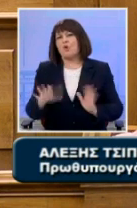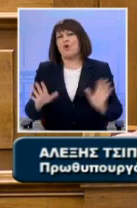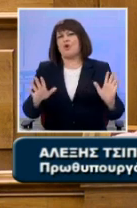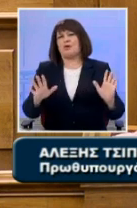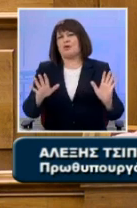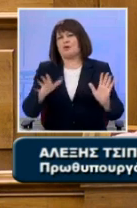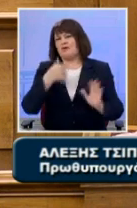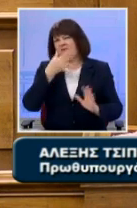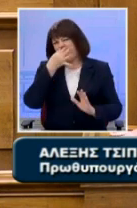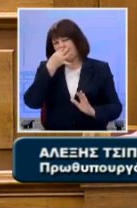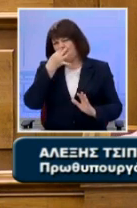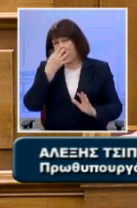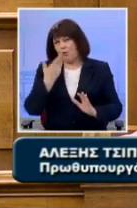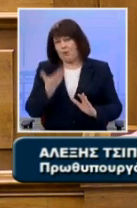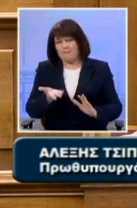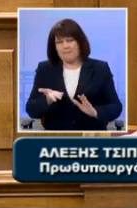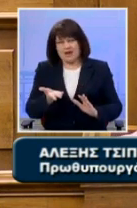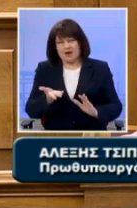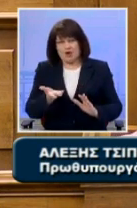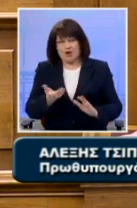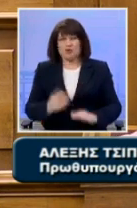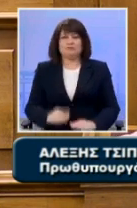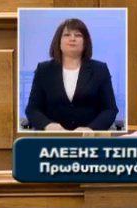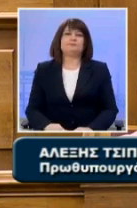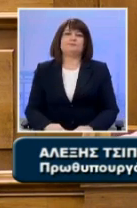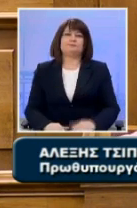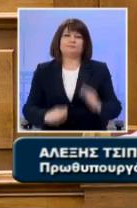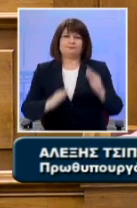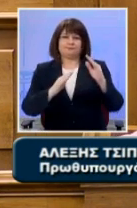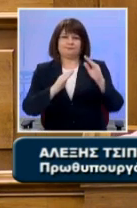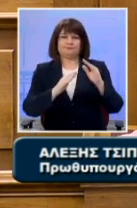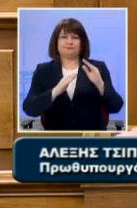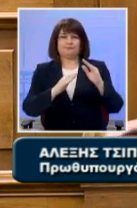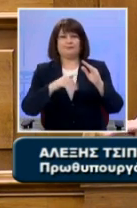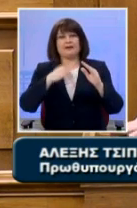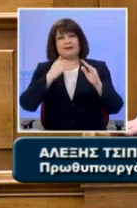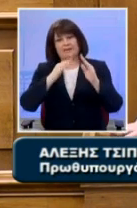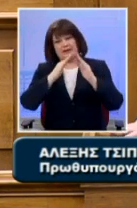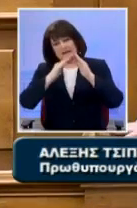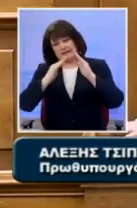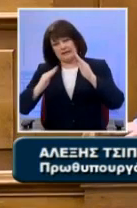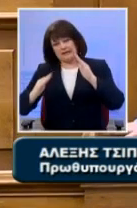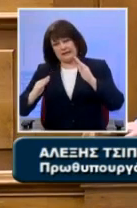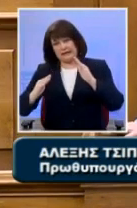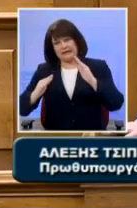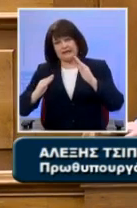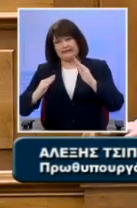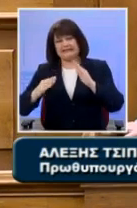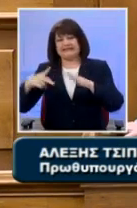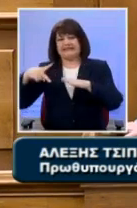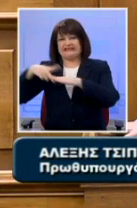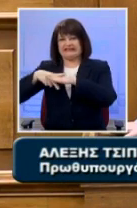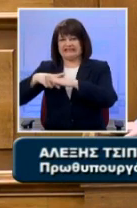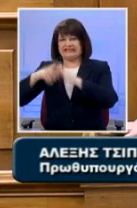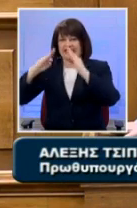στην άλλη κορυφή είχε τα μέσα ενημέρωσης και στην τρίτη κορυφή τις τράπεζες.